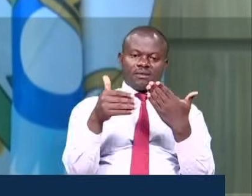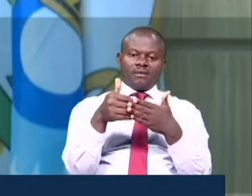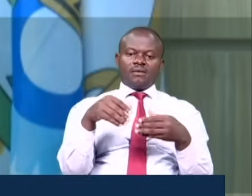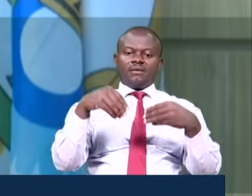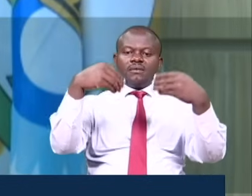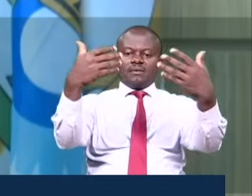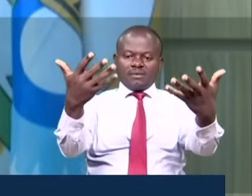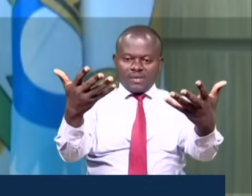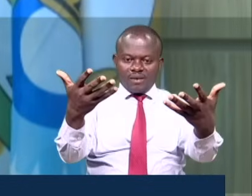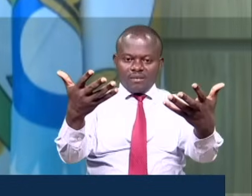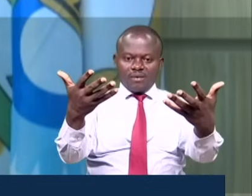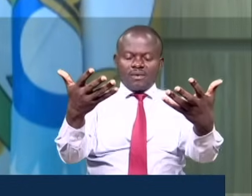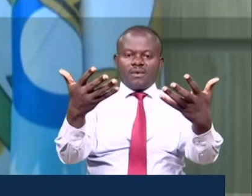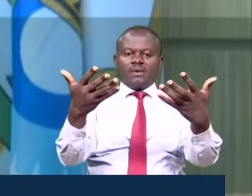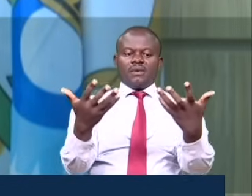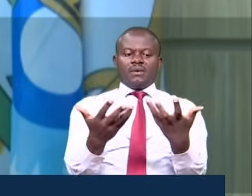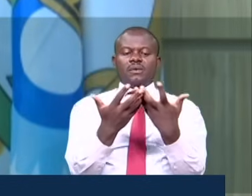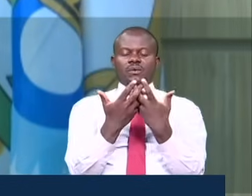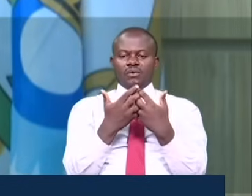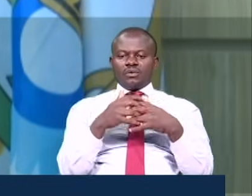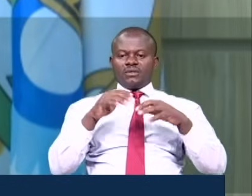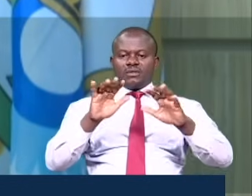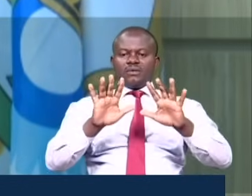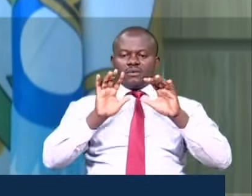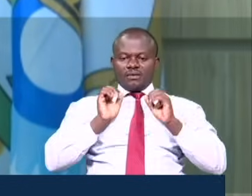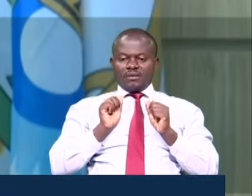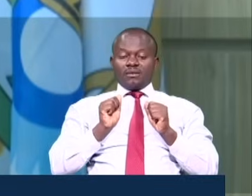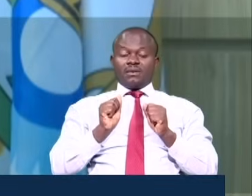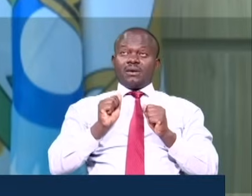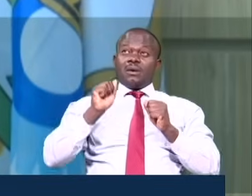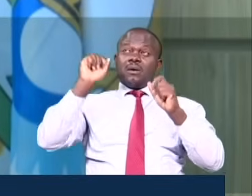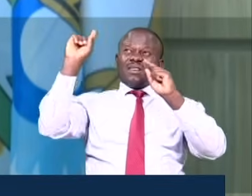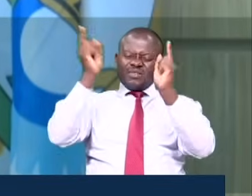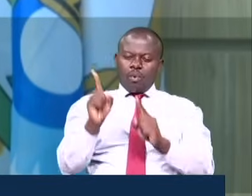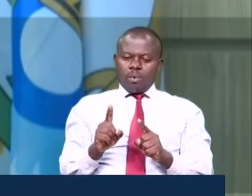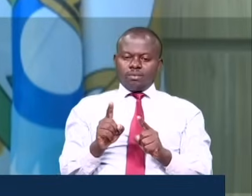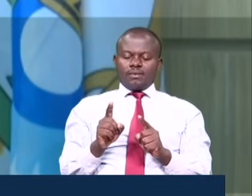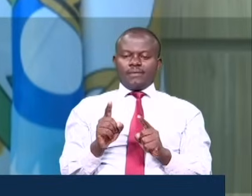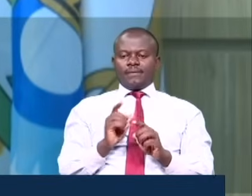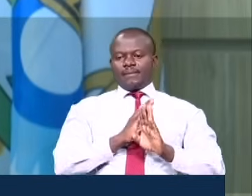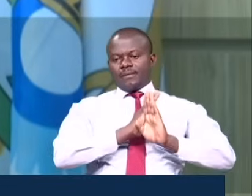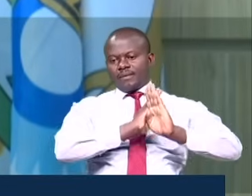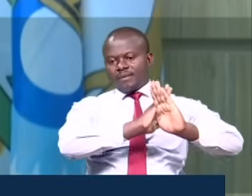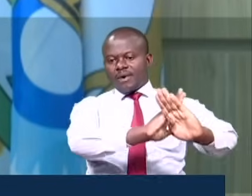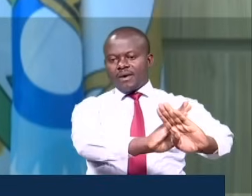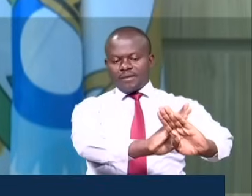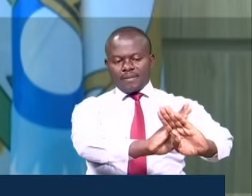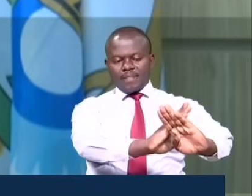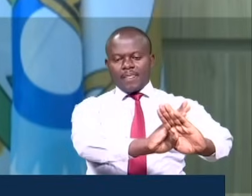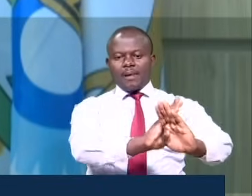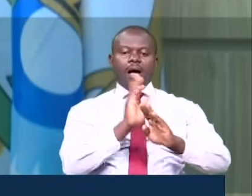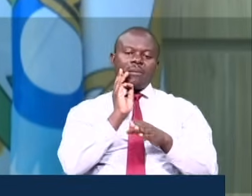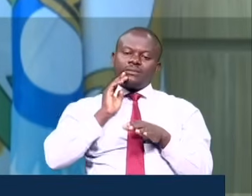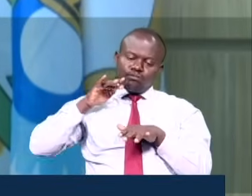butangwa bujyanye no kwirinda gukubitwa n'inkuba, kurwanya isuri,